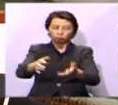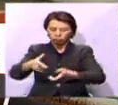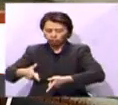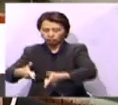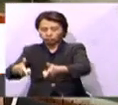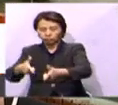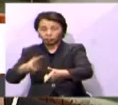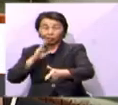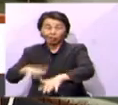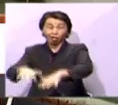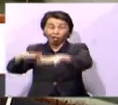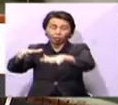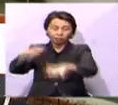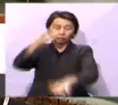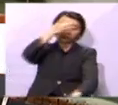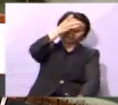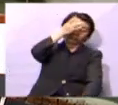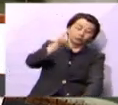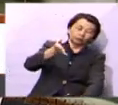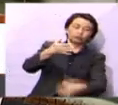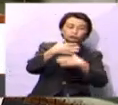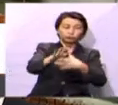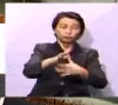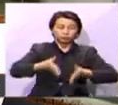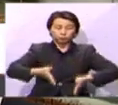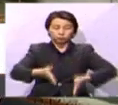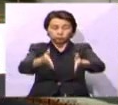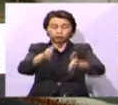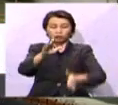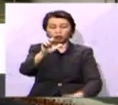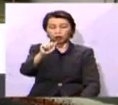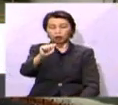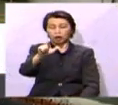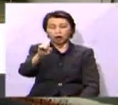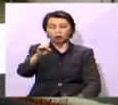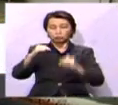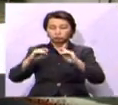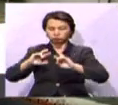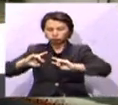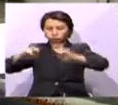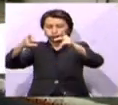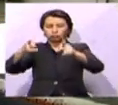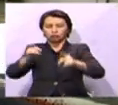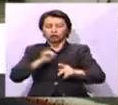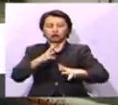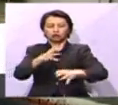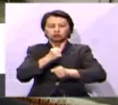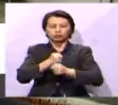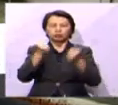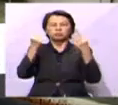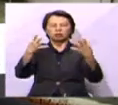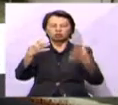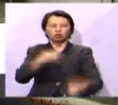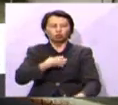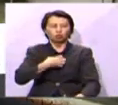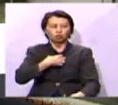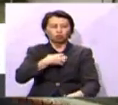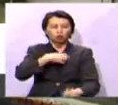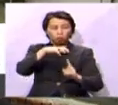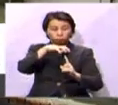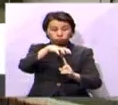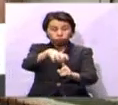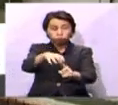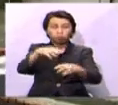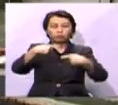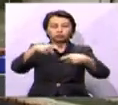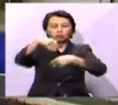memang tenggelam. So selepas Jalan Alor upgradation, right? So saya dapat banyak komplain dengan ini pasar malam akan buka